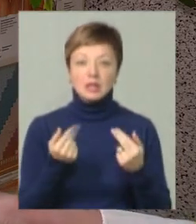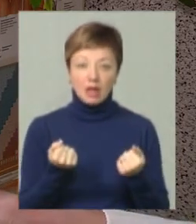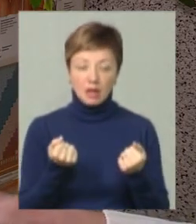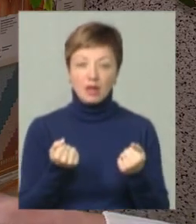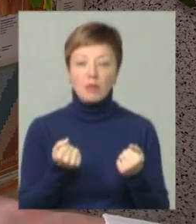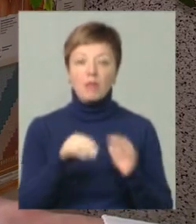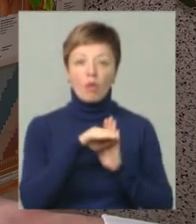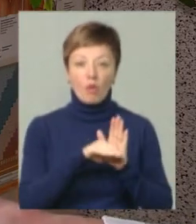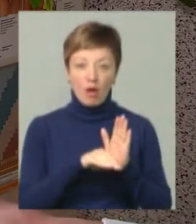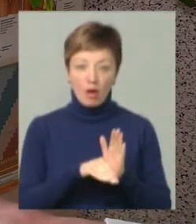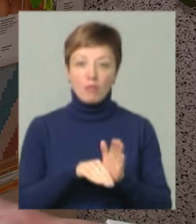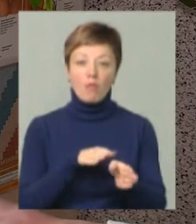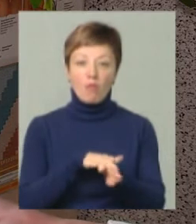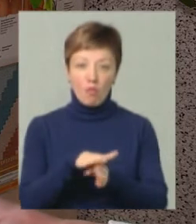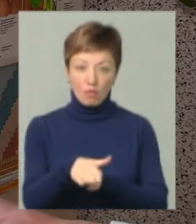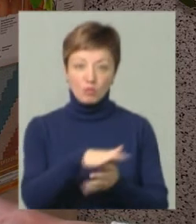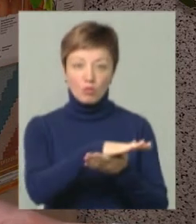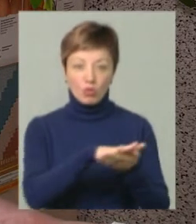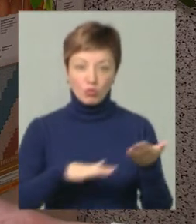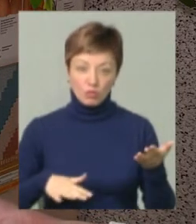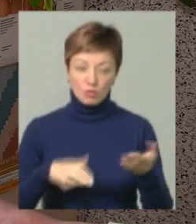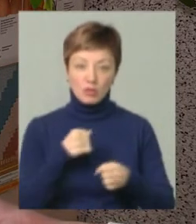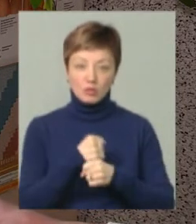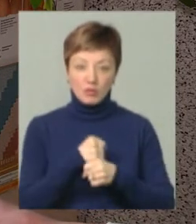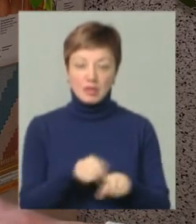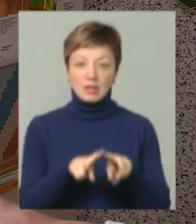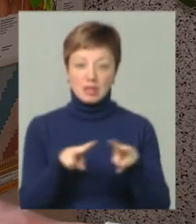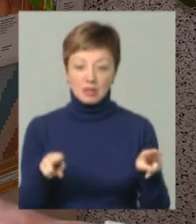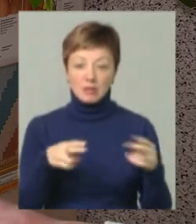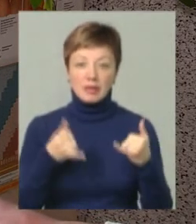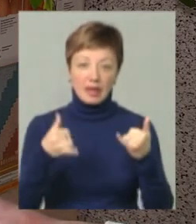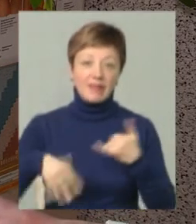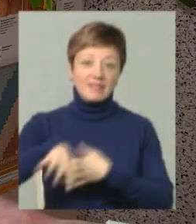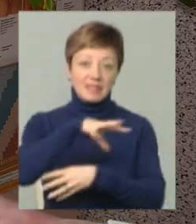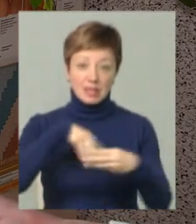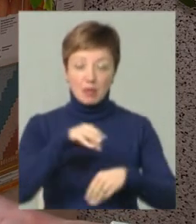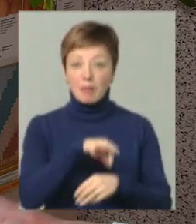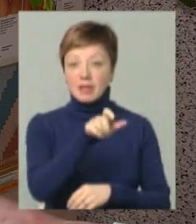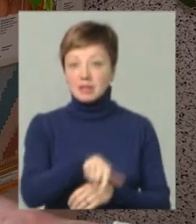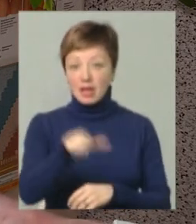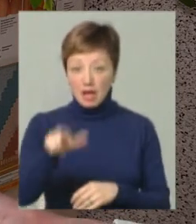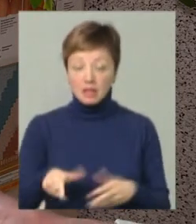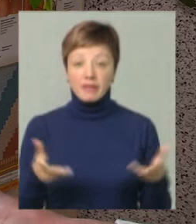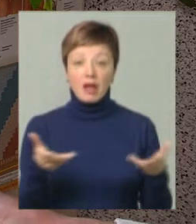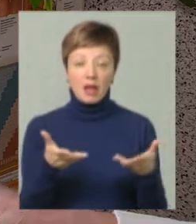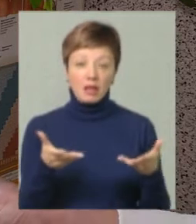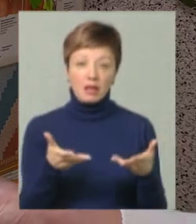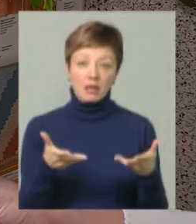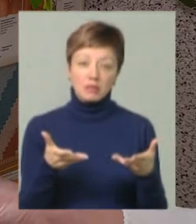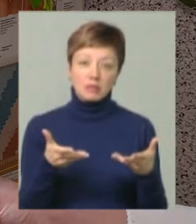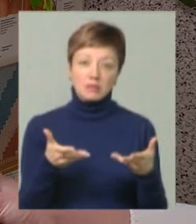так. Вона абсолютно в повному обсязі продовжує діяти, так само для всіх пацієнтів, які чи